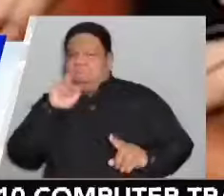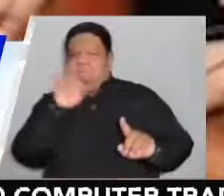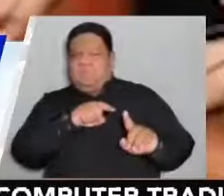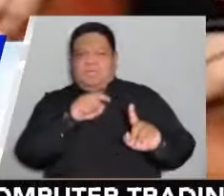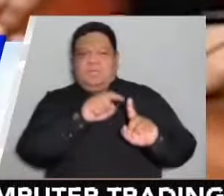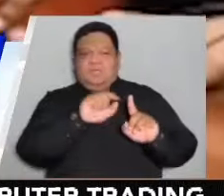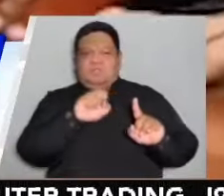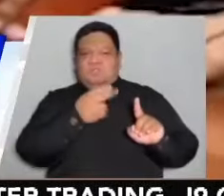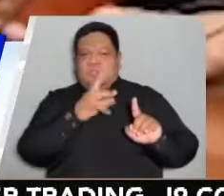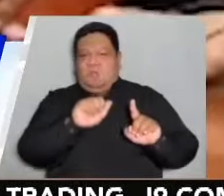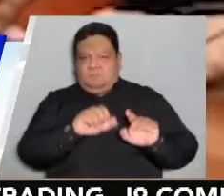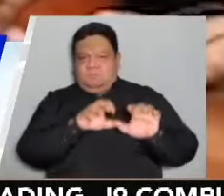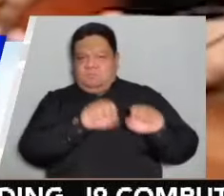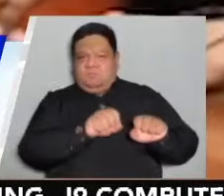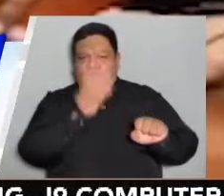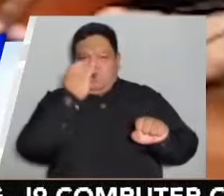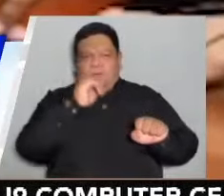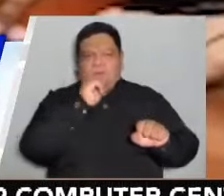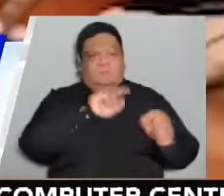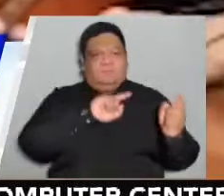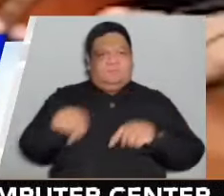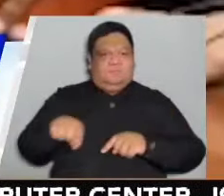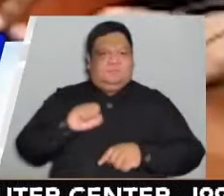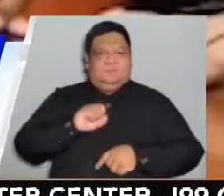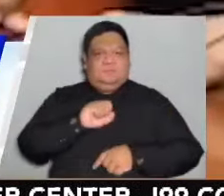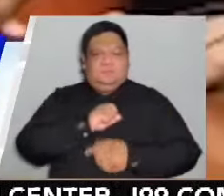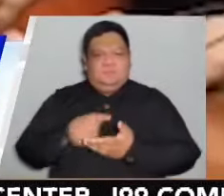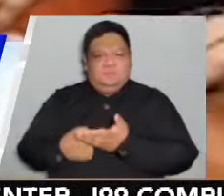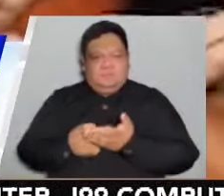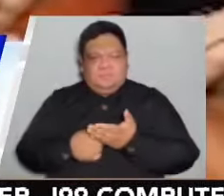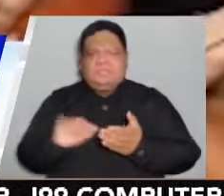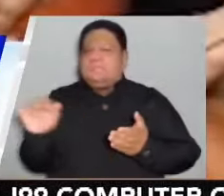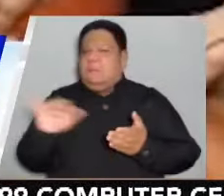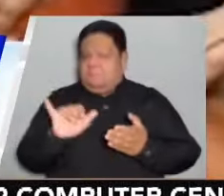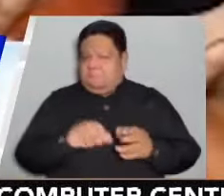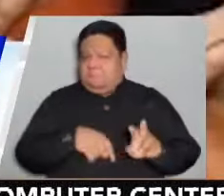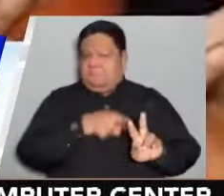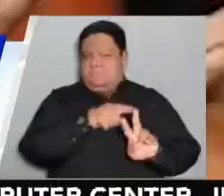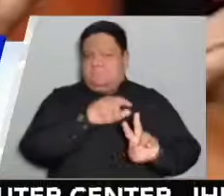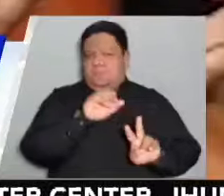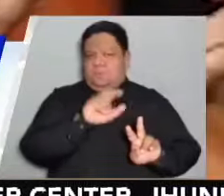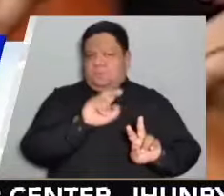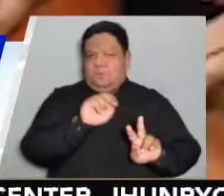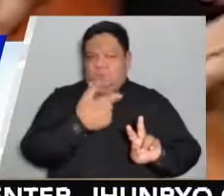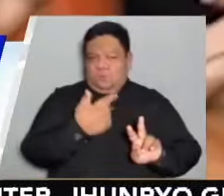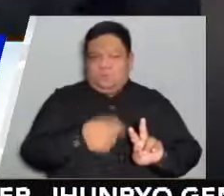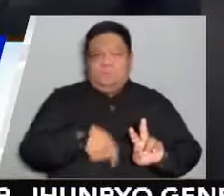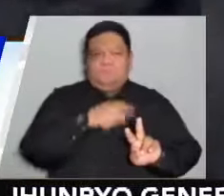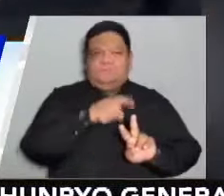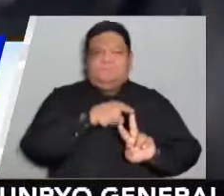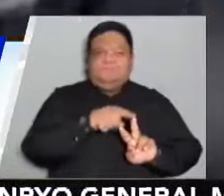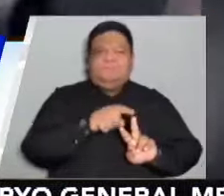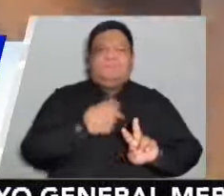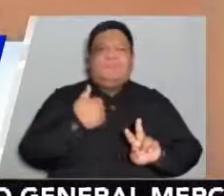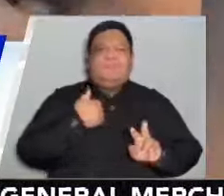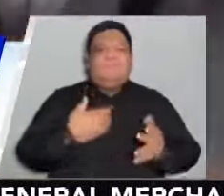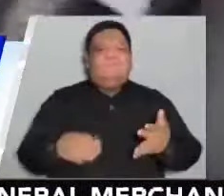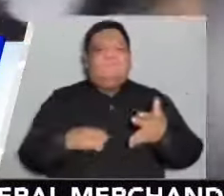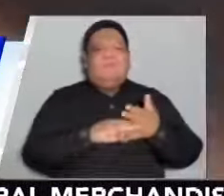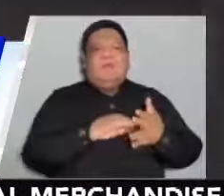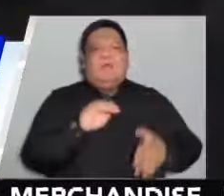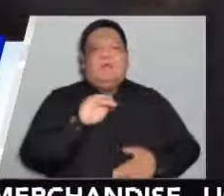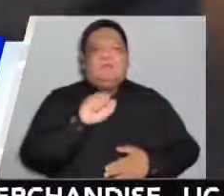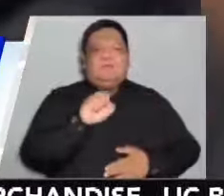Pogo. Gayun din si Ong sa Kamara. Maharap din si Ong sa reklamong obstruction of justice at paglabag sa